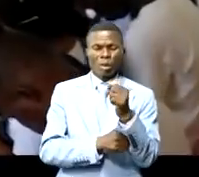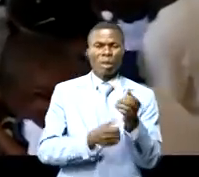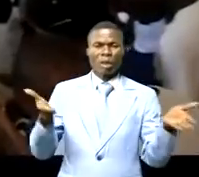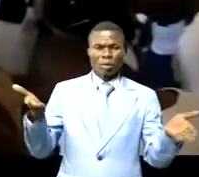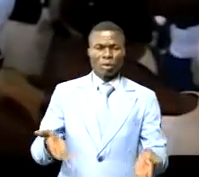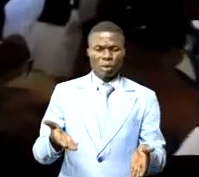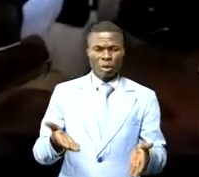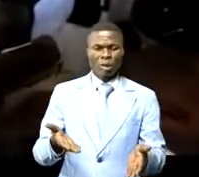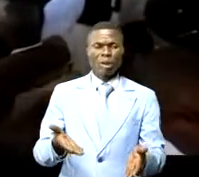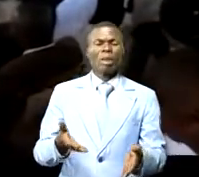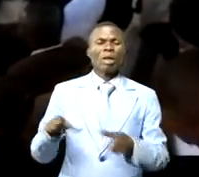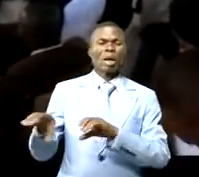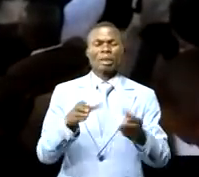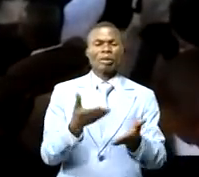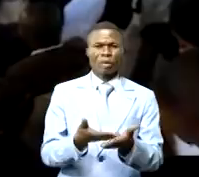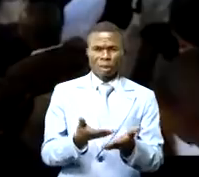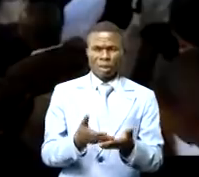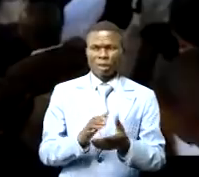ont rehaussé cette cérémonie.